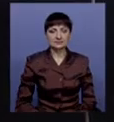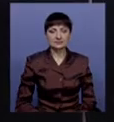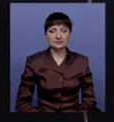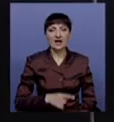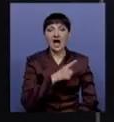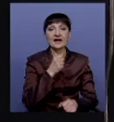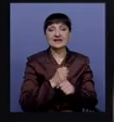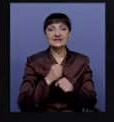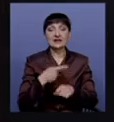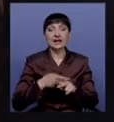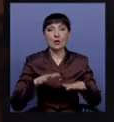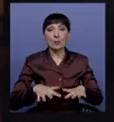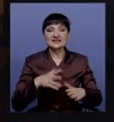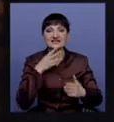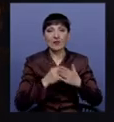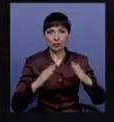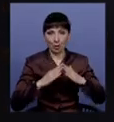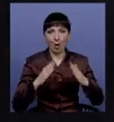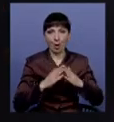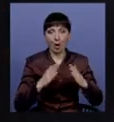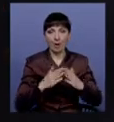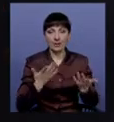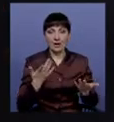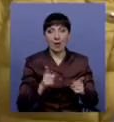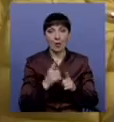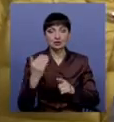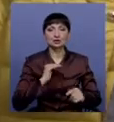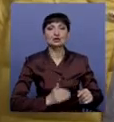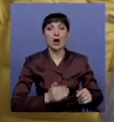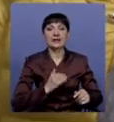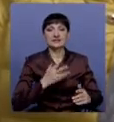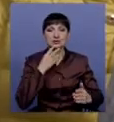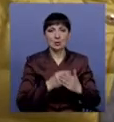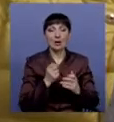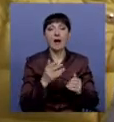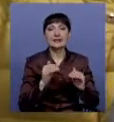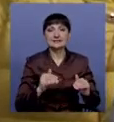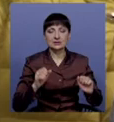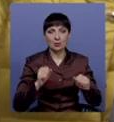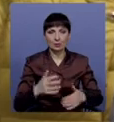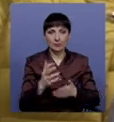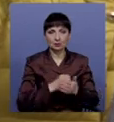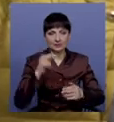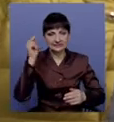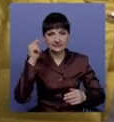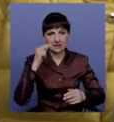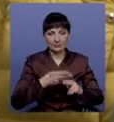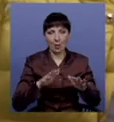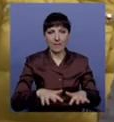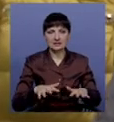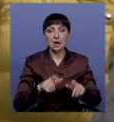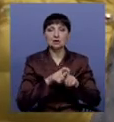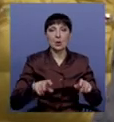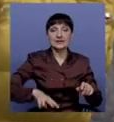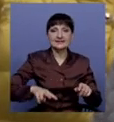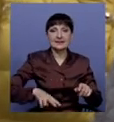Она сделала это место своим личным домом. Понимаете, да, это стало как ее частная собственность. Как дети могут получать знания в таком месте? В школе, где